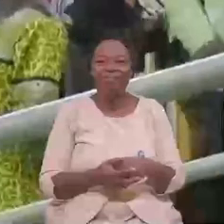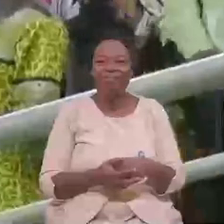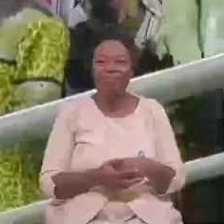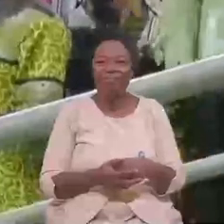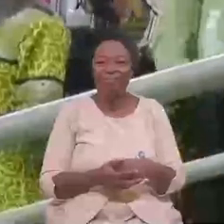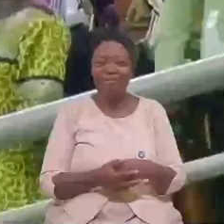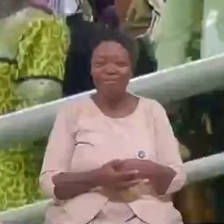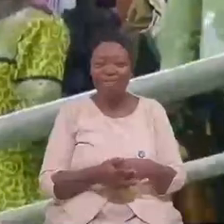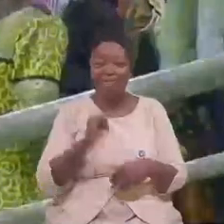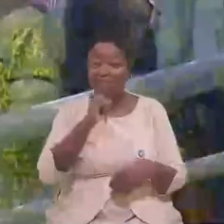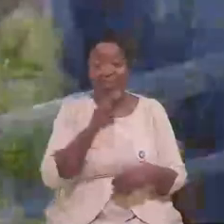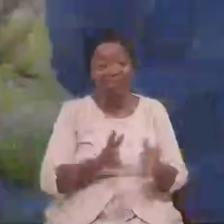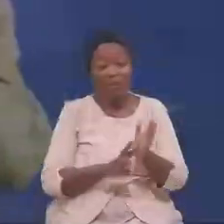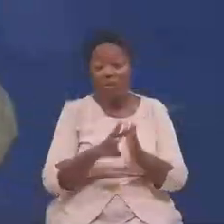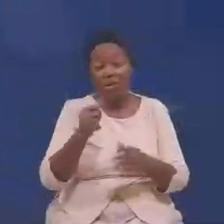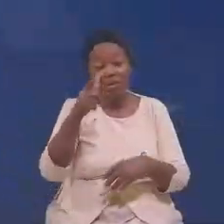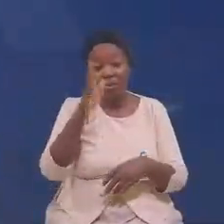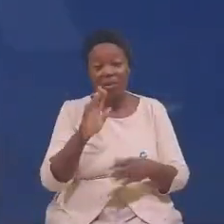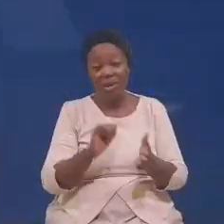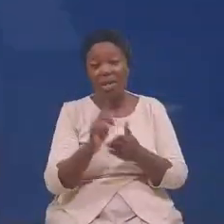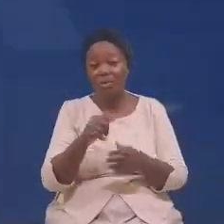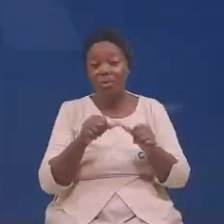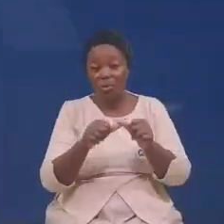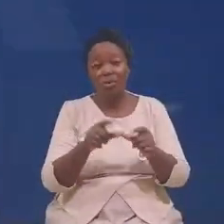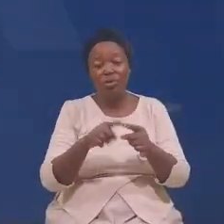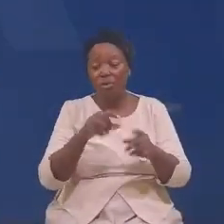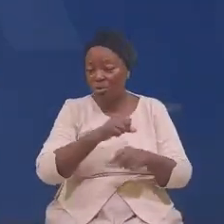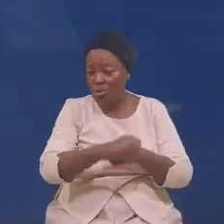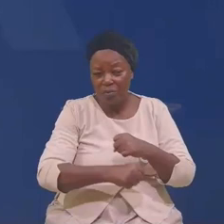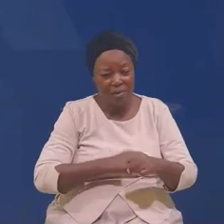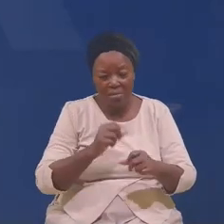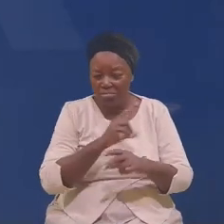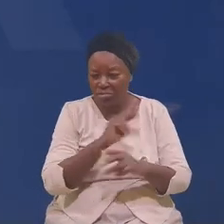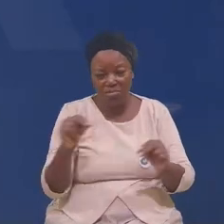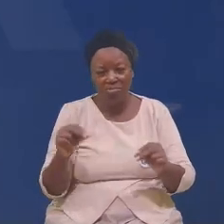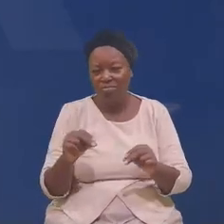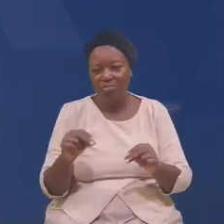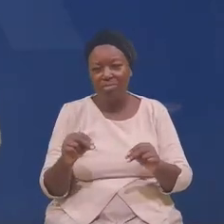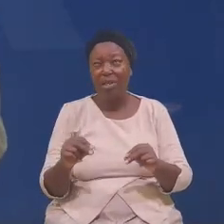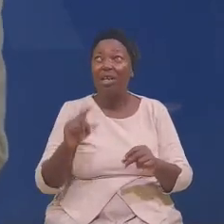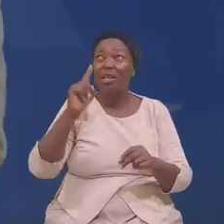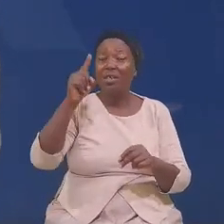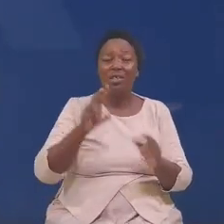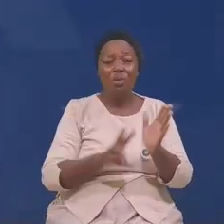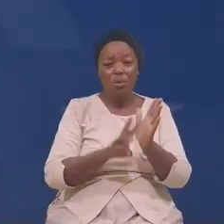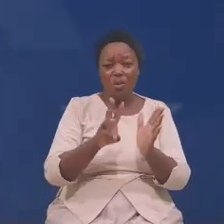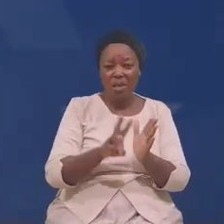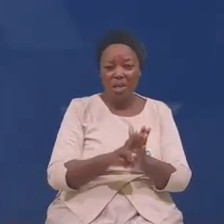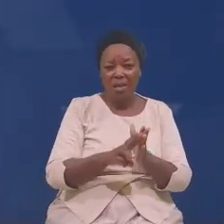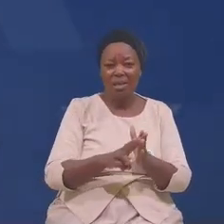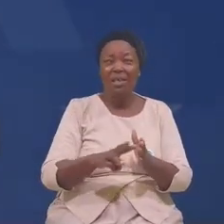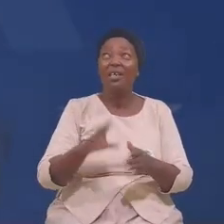Ce n'est pas la volonté de Dieu que tu continues à souffrir. Sa volonté, son